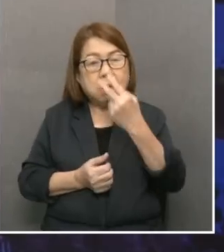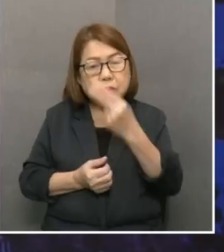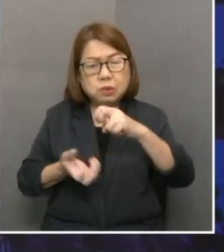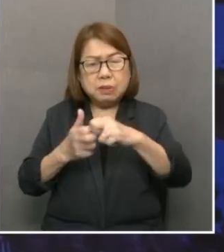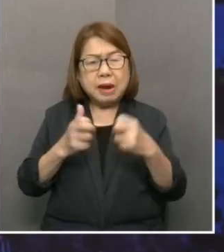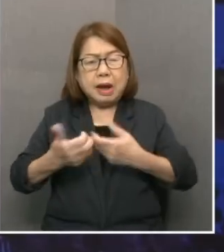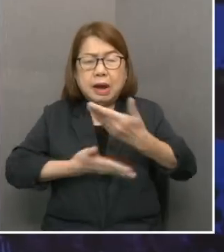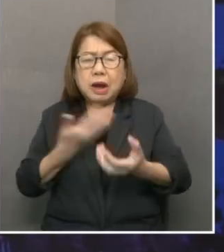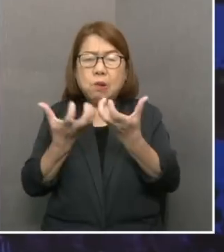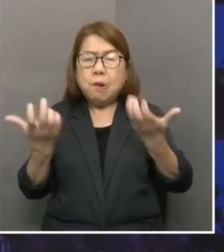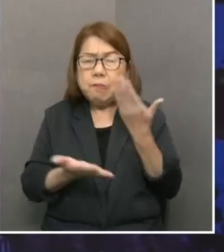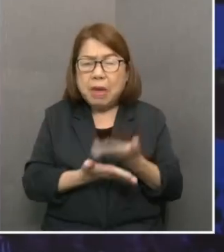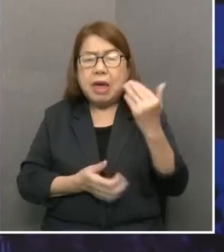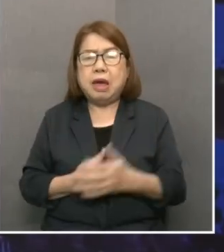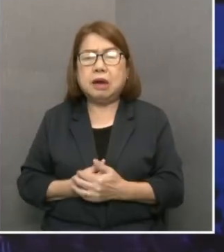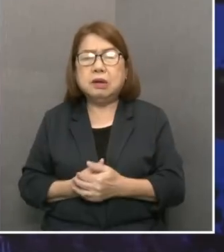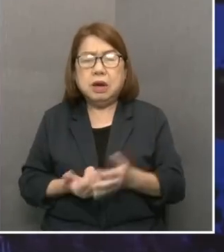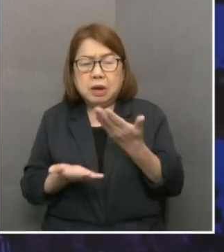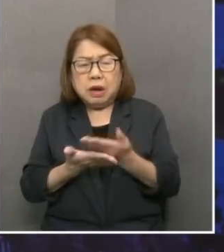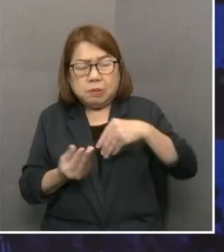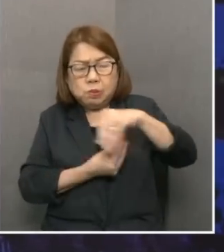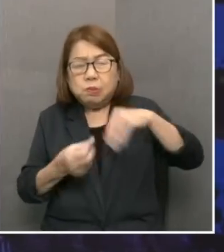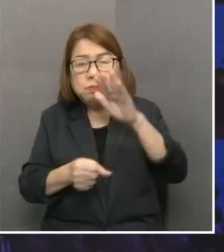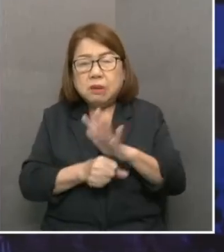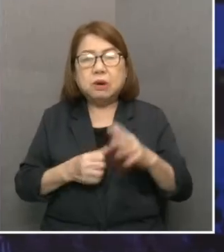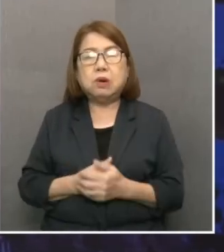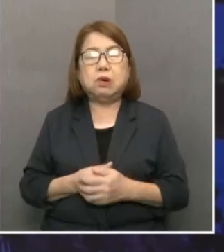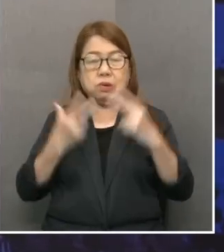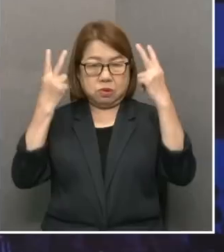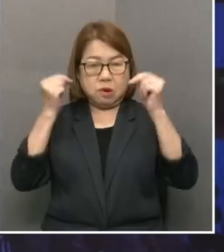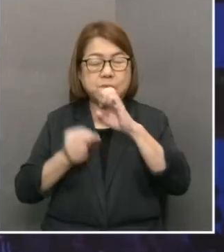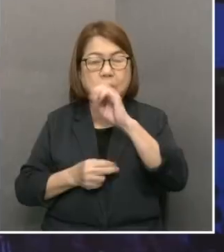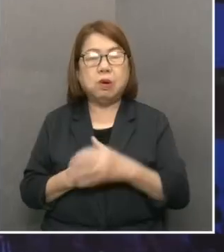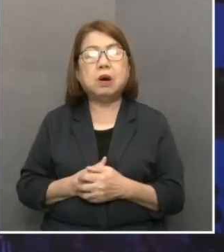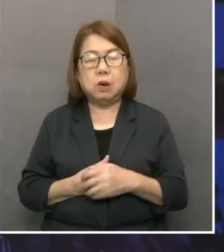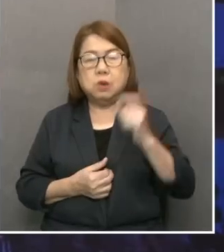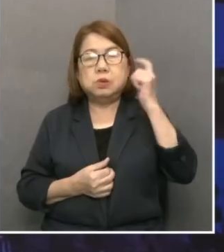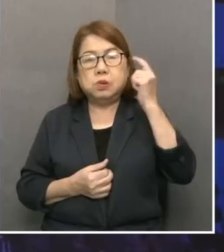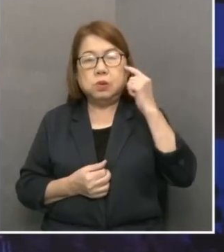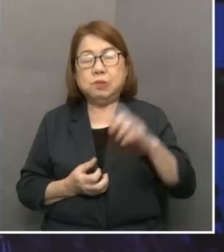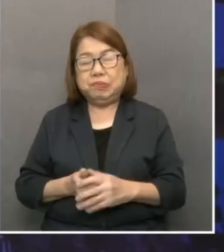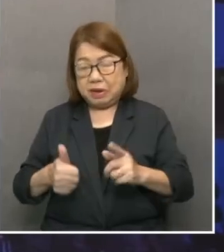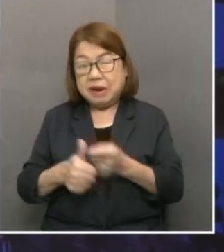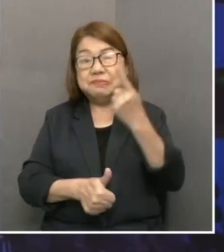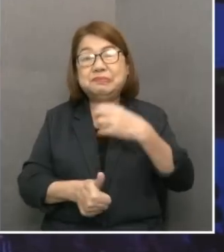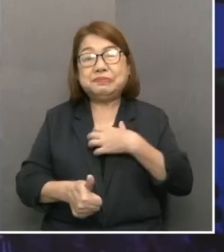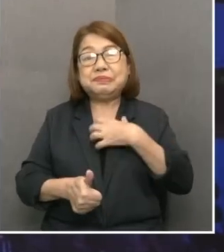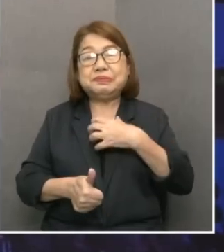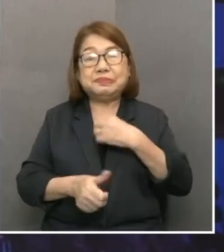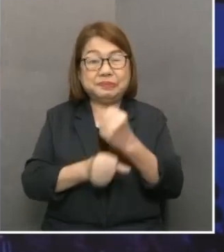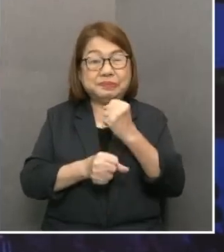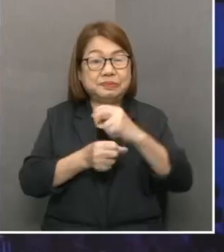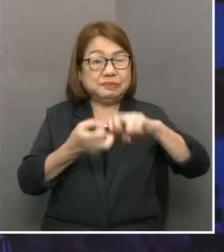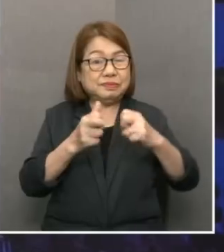แพงประเด็นค่าครองชีพนะคะจากนั้นท่านนายกบอกว่าปัญหาค่าครองชีพแรกที่จะทำเนี่อันนี้เป็นข่าวแล้วก็